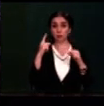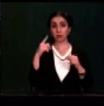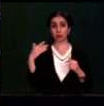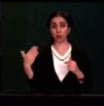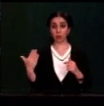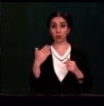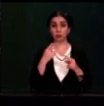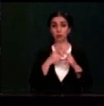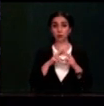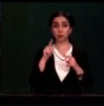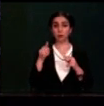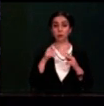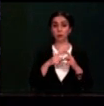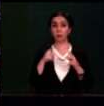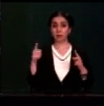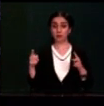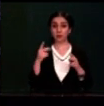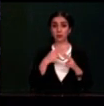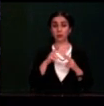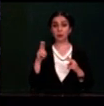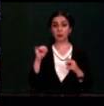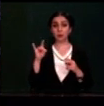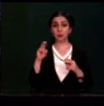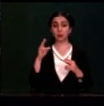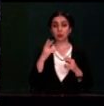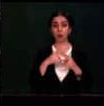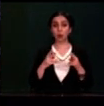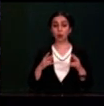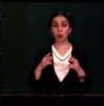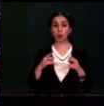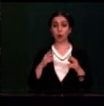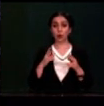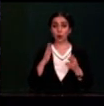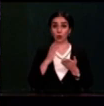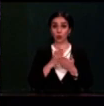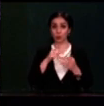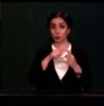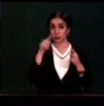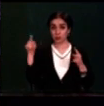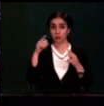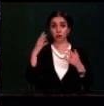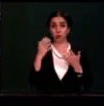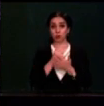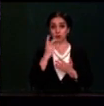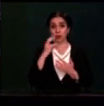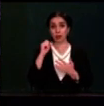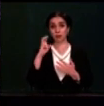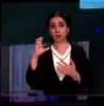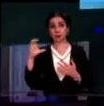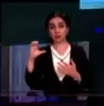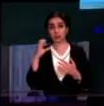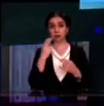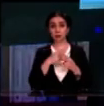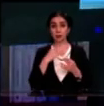tomoni. Shu masofani perpendikular o'tkazib topishimiz kerak. Berilgan ABC teng tomonli,